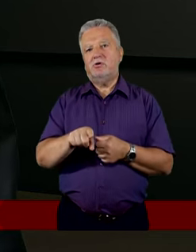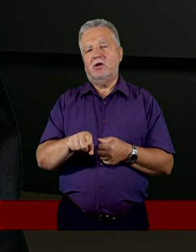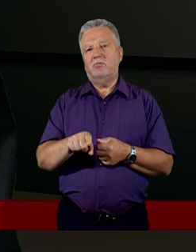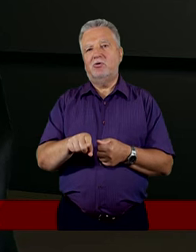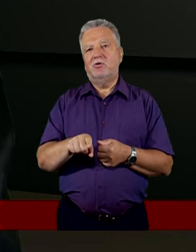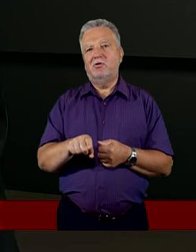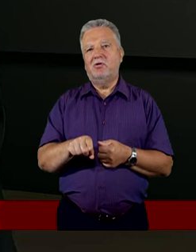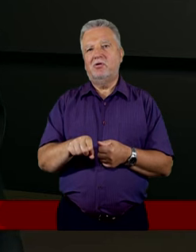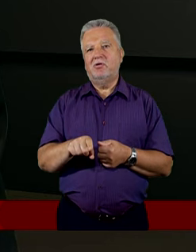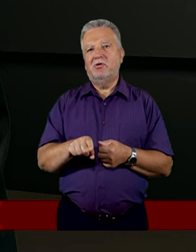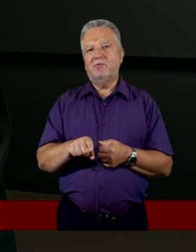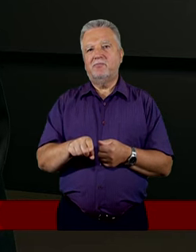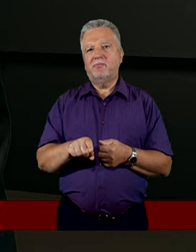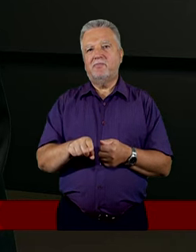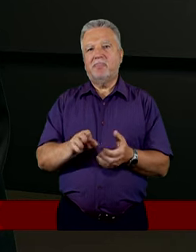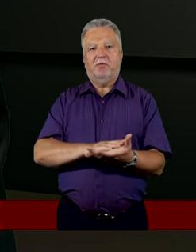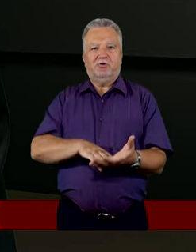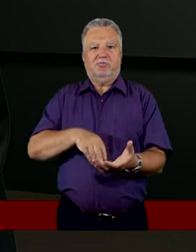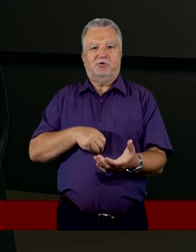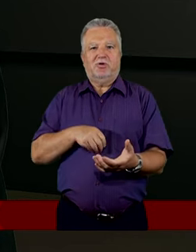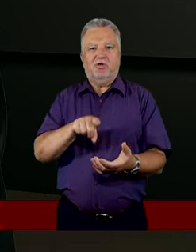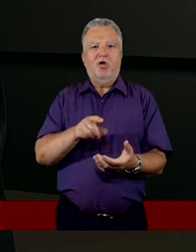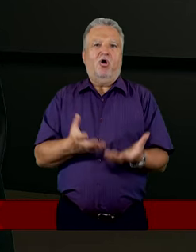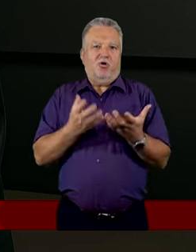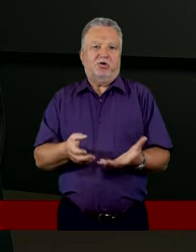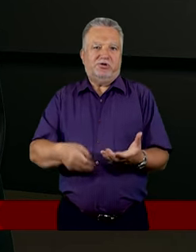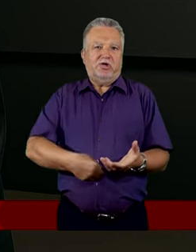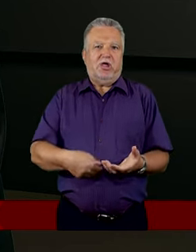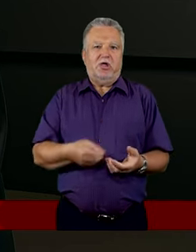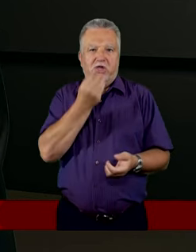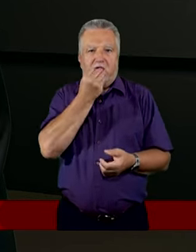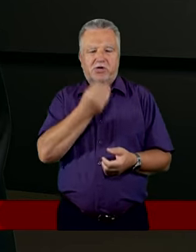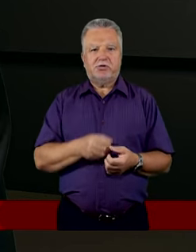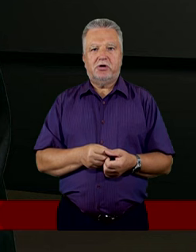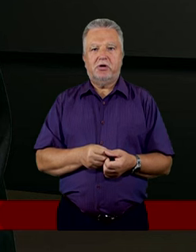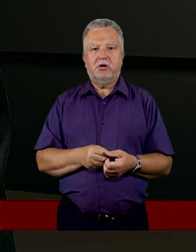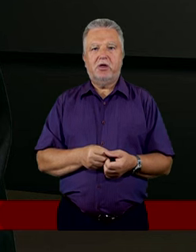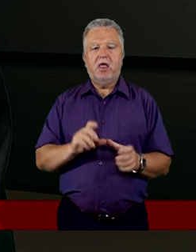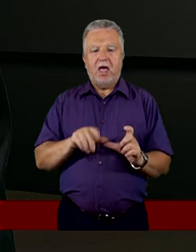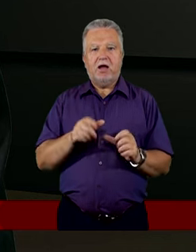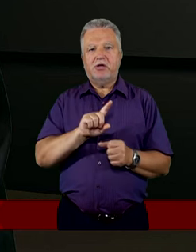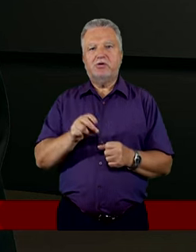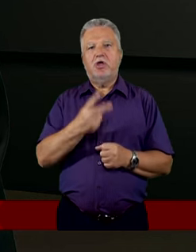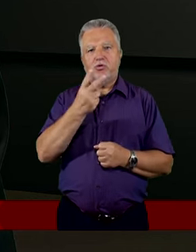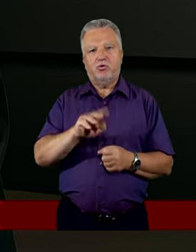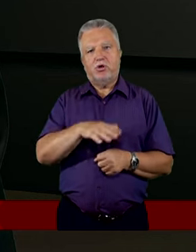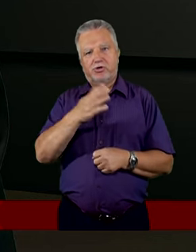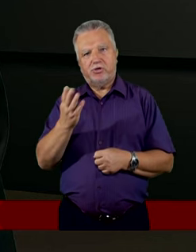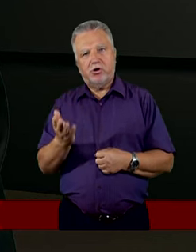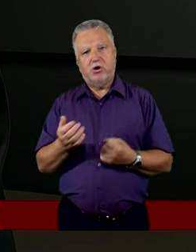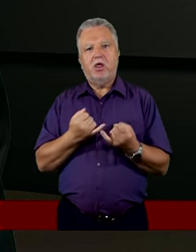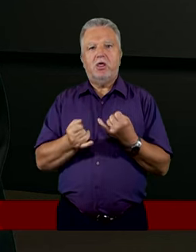nie wiem, nauk Pisma Świętego, bo on chce jeść. Ale z drugiej strony,